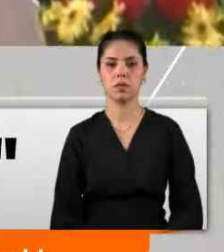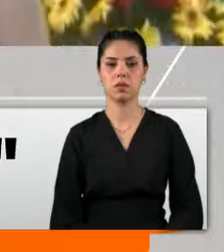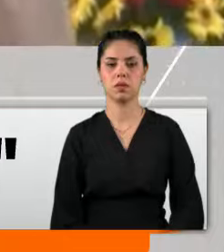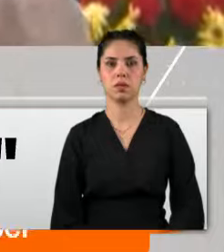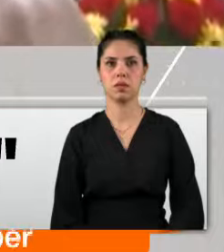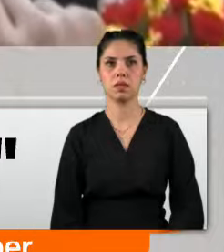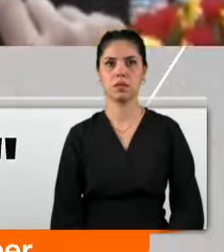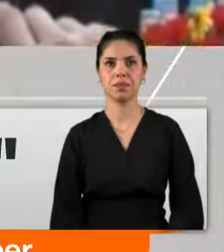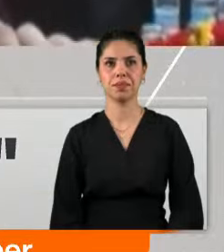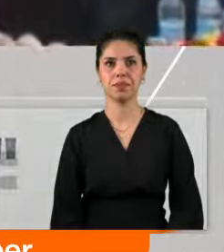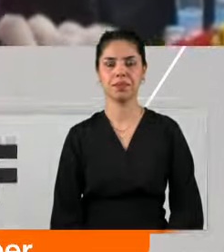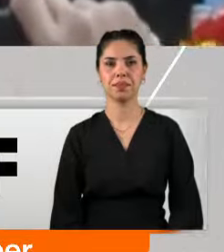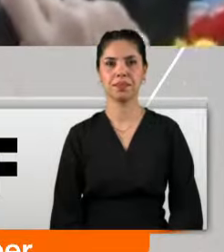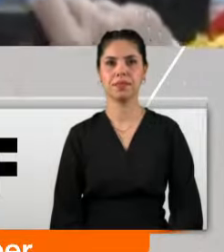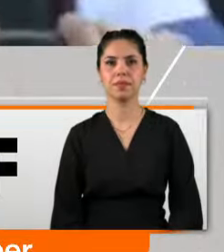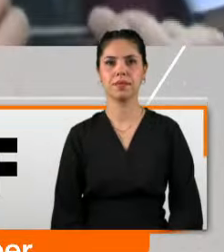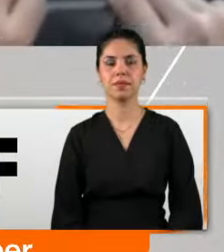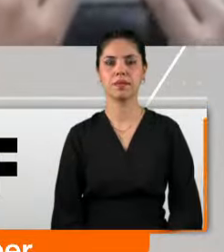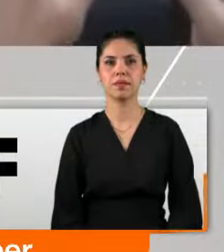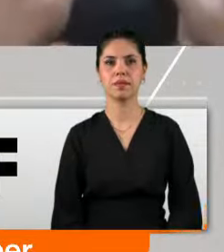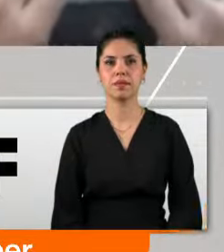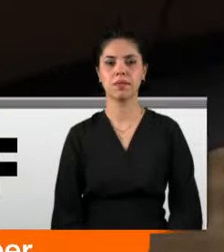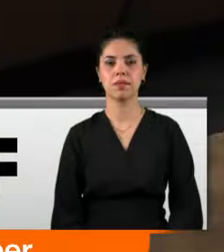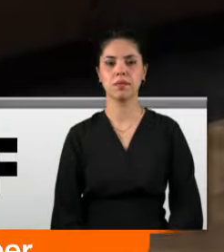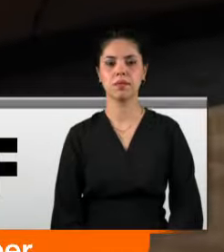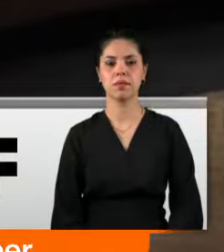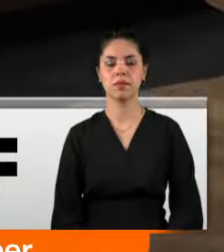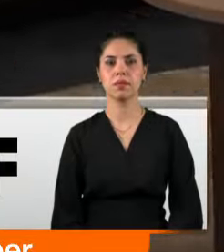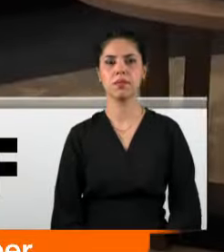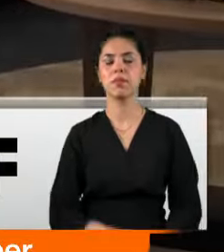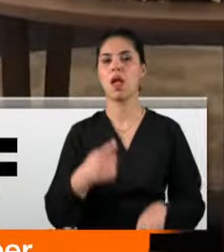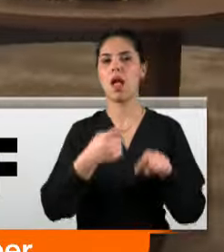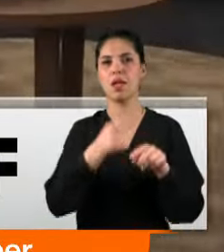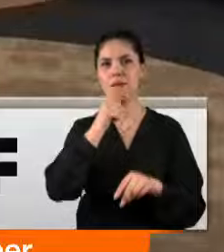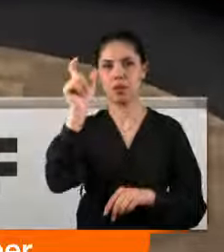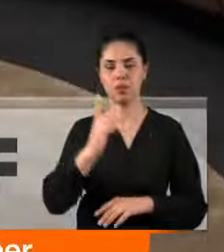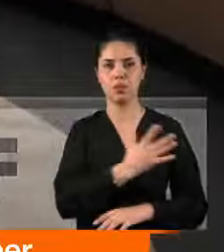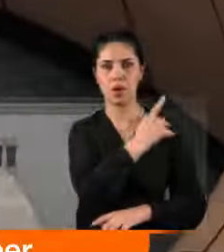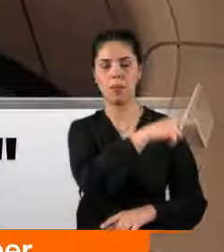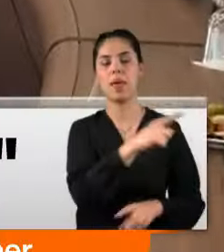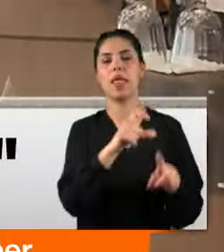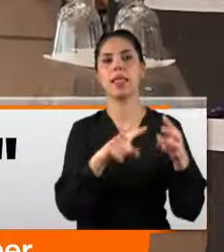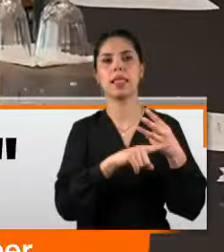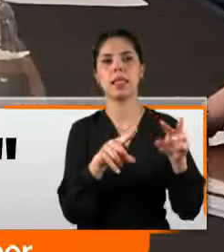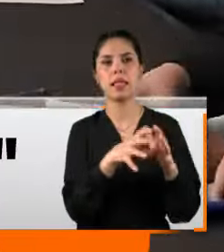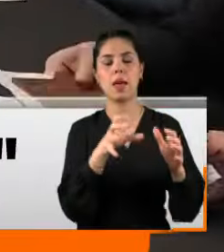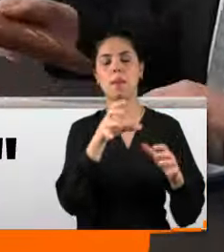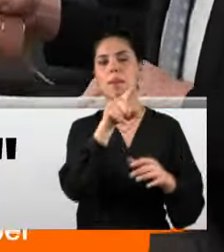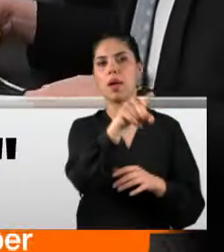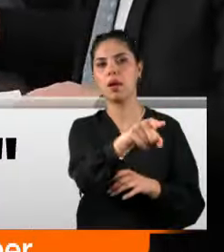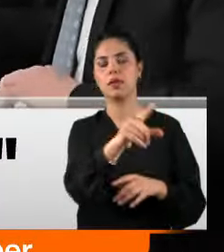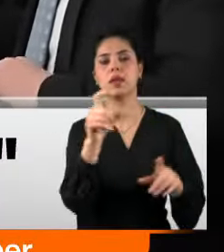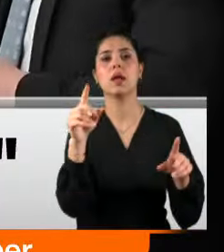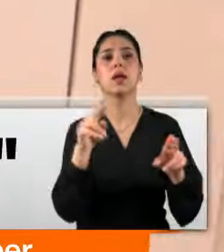biteni doğru düzgün anlatsınlar. Bunlar susturuldu. Tan, CHP ile DEM Parti ve dolaylı olarak Kandil